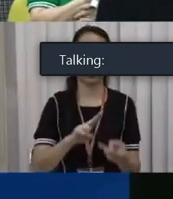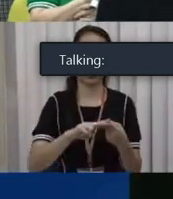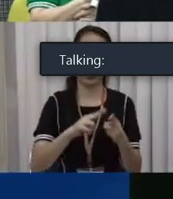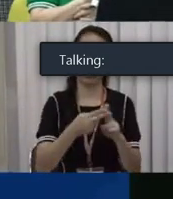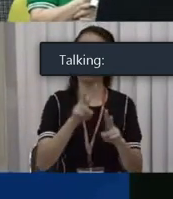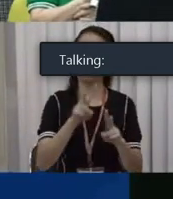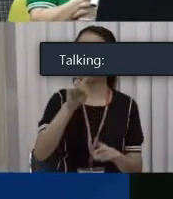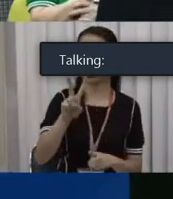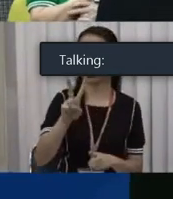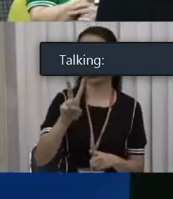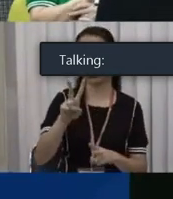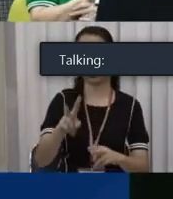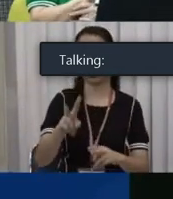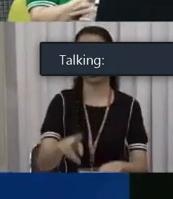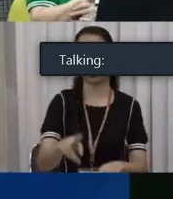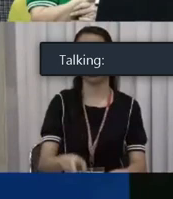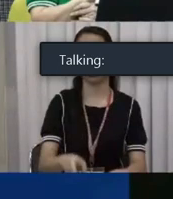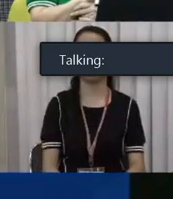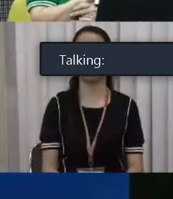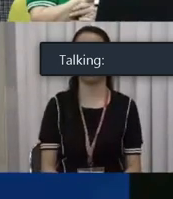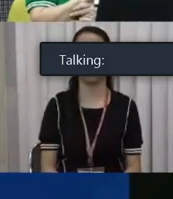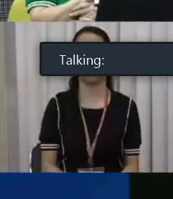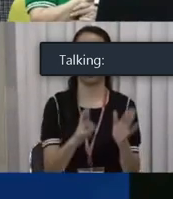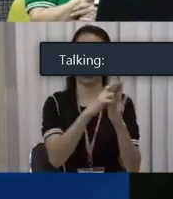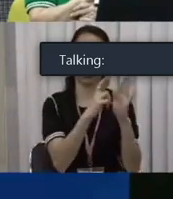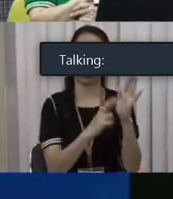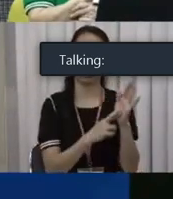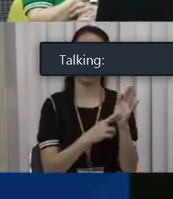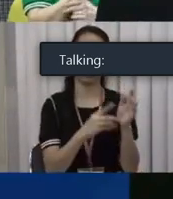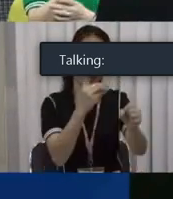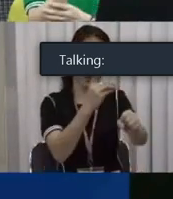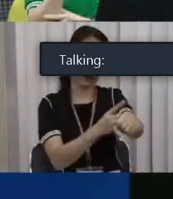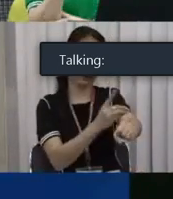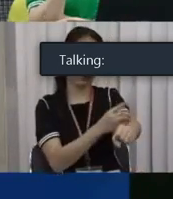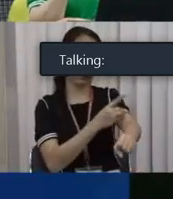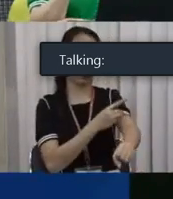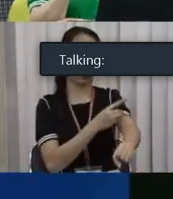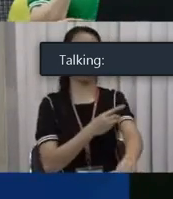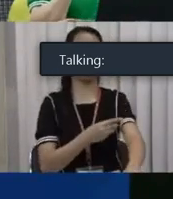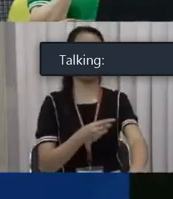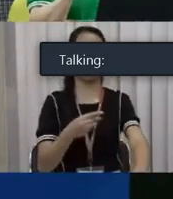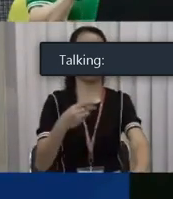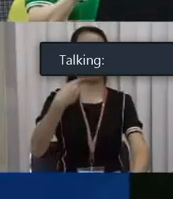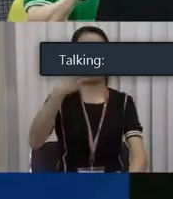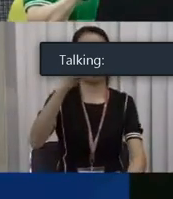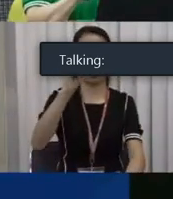ikaduha na to nga mandates mao nang develop human resources.